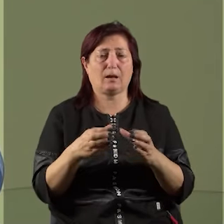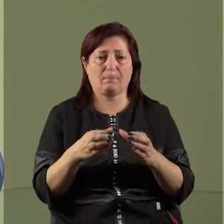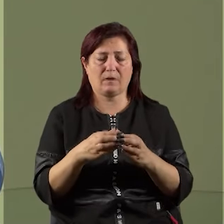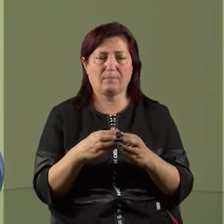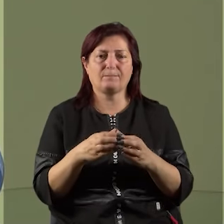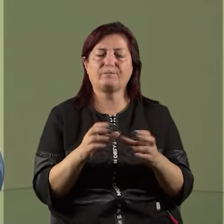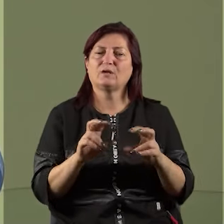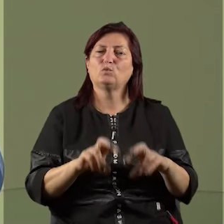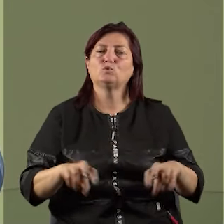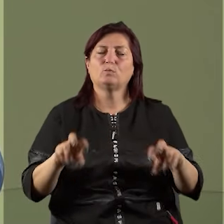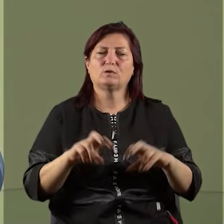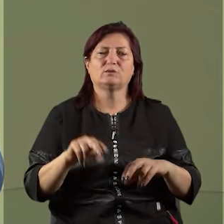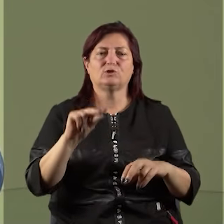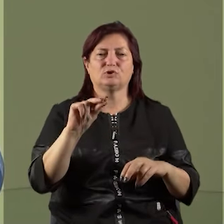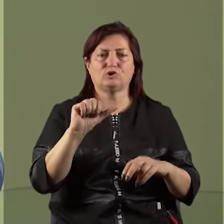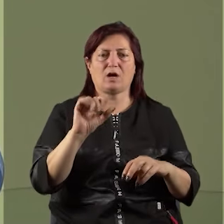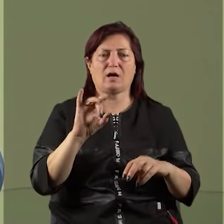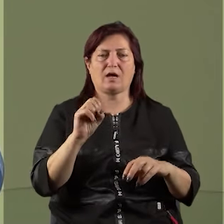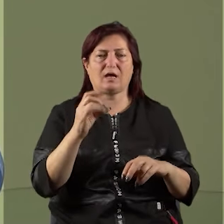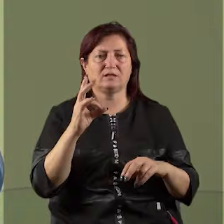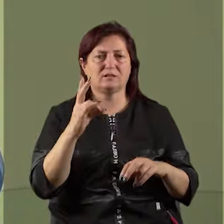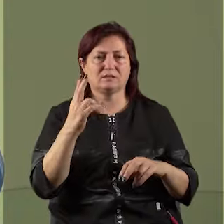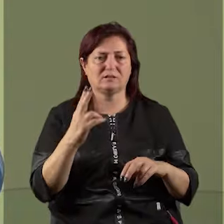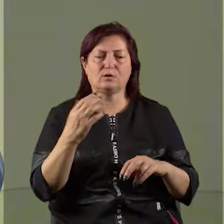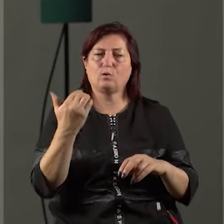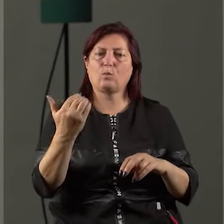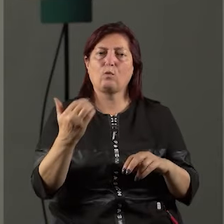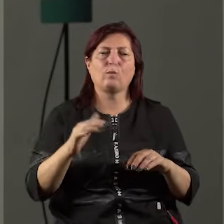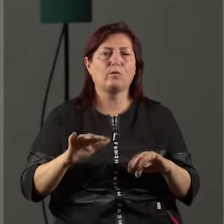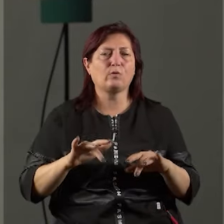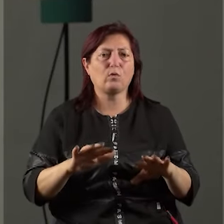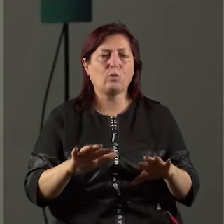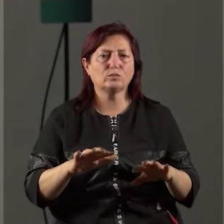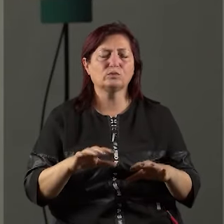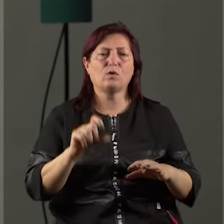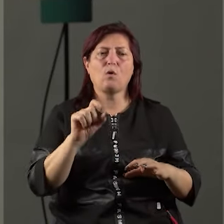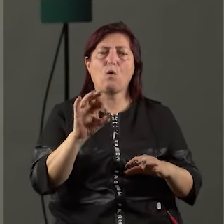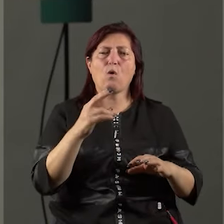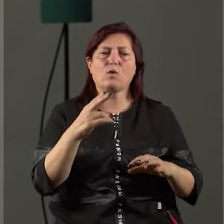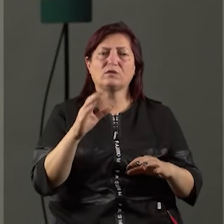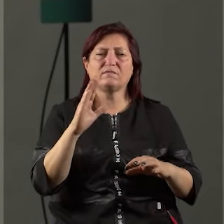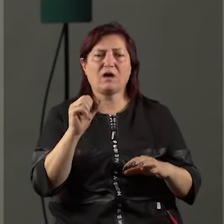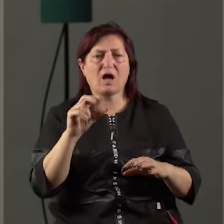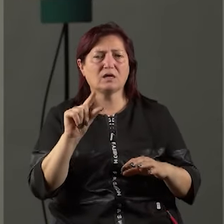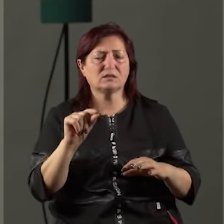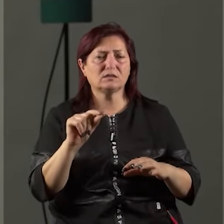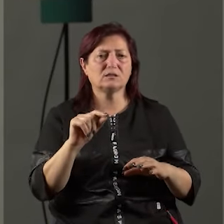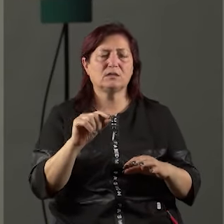նաեւ կուսումնասիրեն Չարենցի արձակ գործերը, հոդվածները,